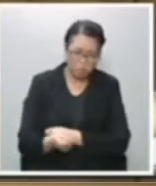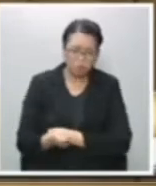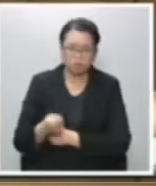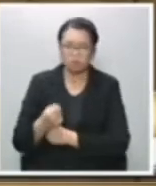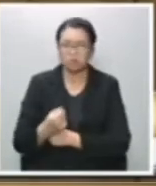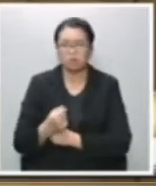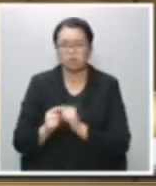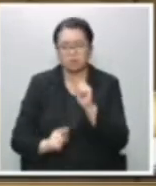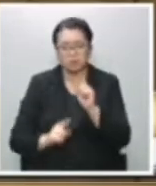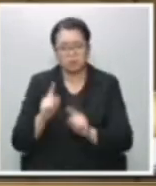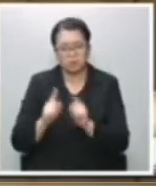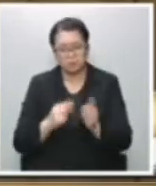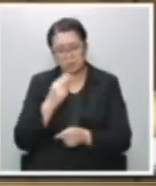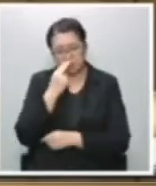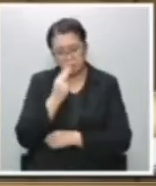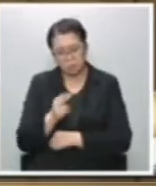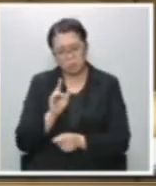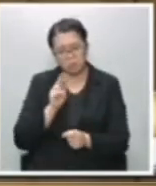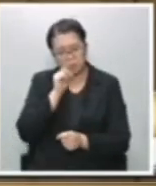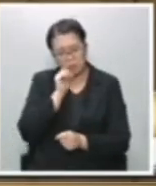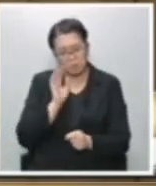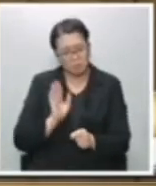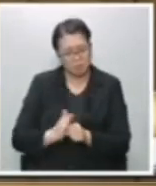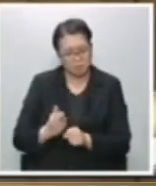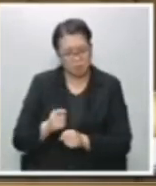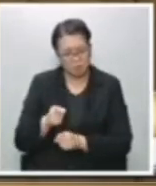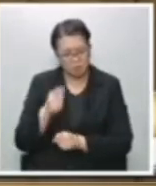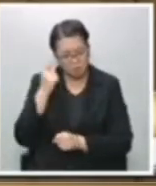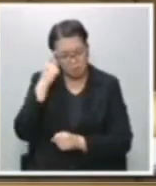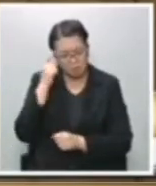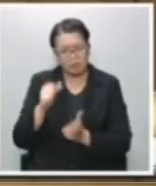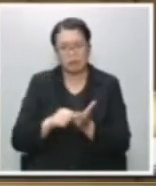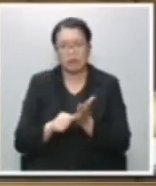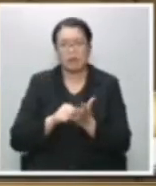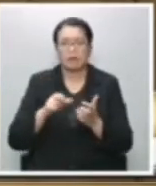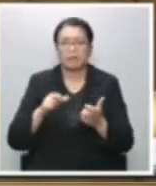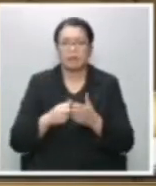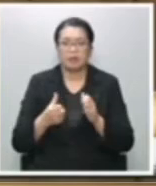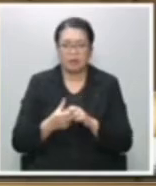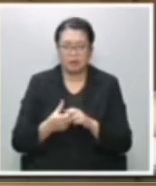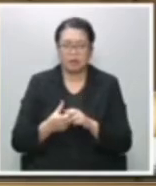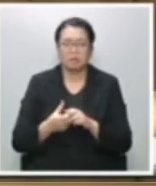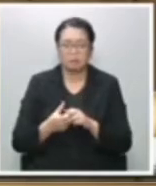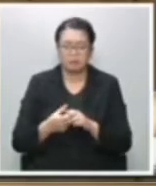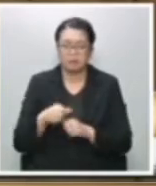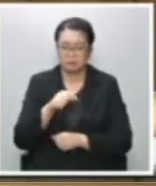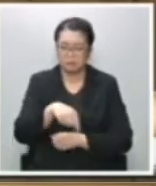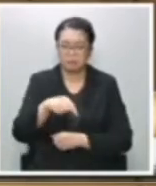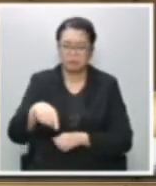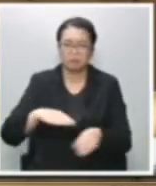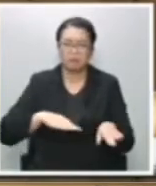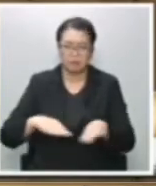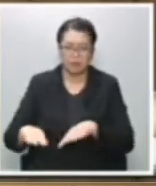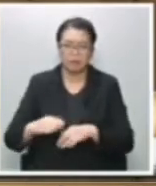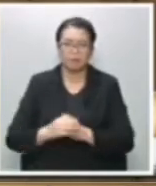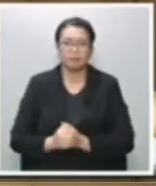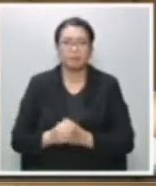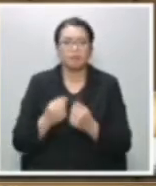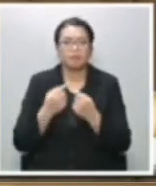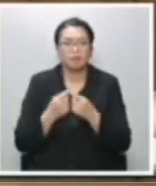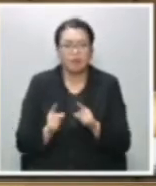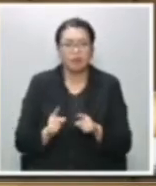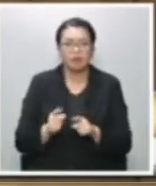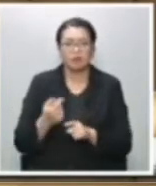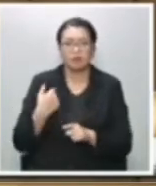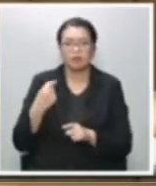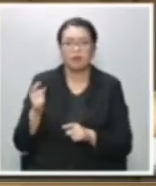ประเมินว่าจะขาดนั่นคือการแก้ไขปัญหาที่เตรียมรับสถานการณ์แต่ต้องยอมรับว่าสถาน